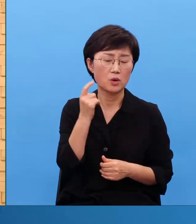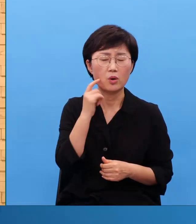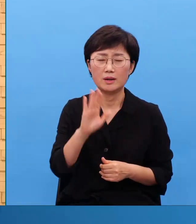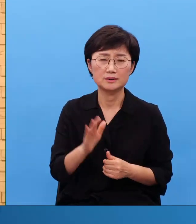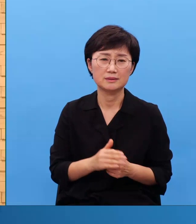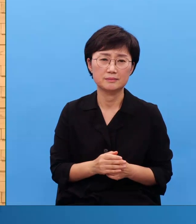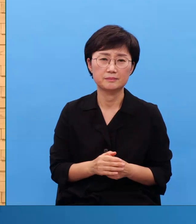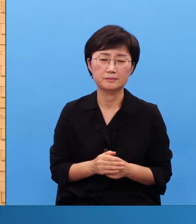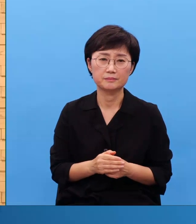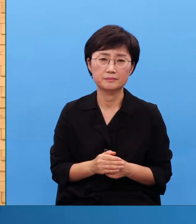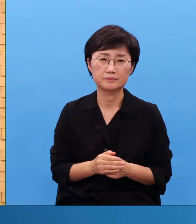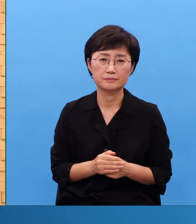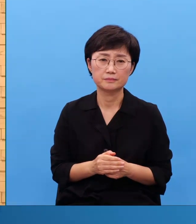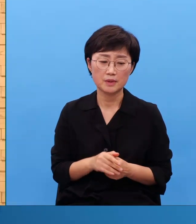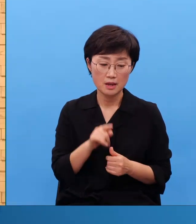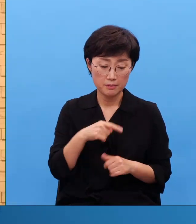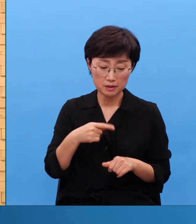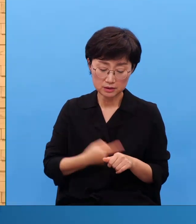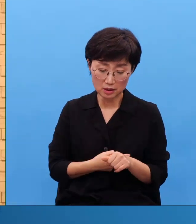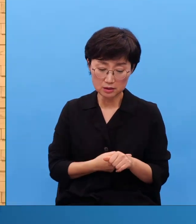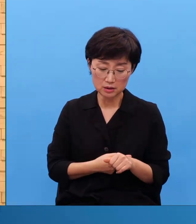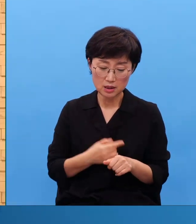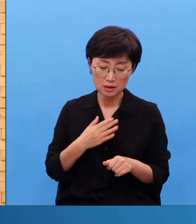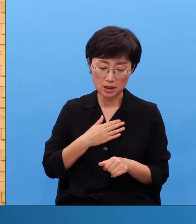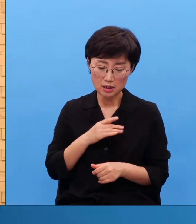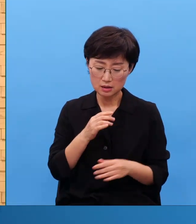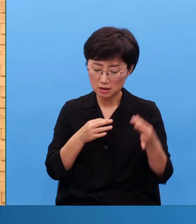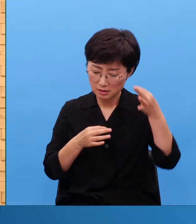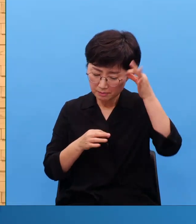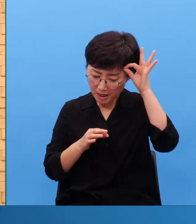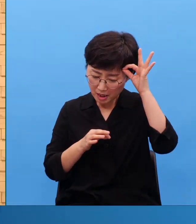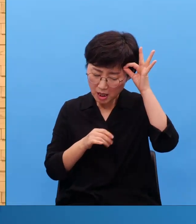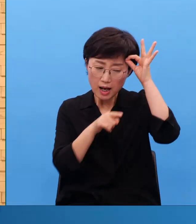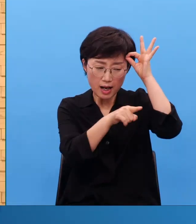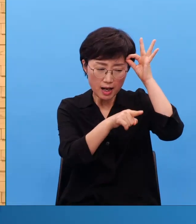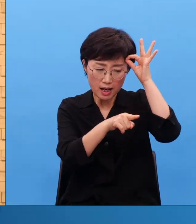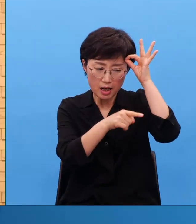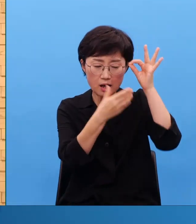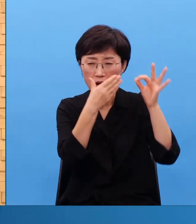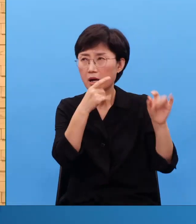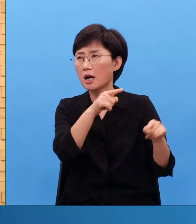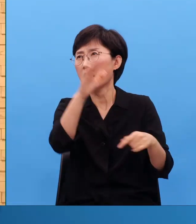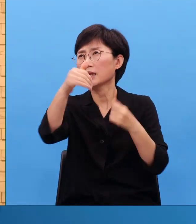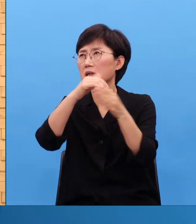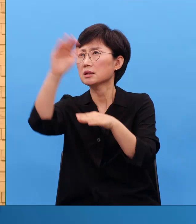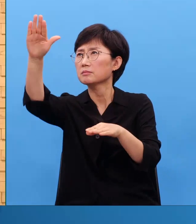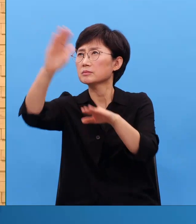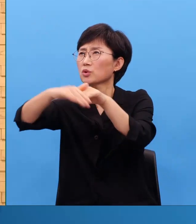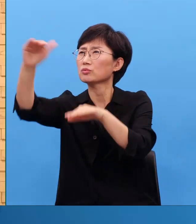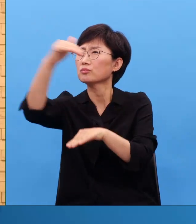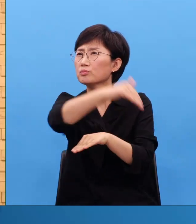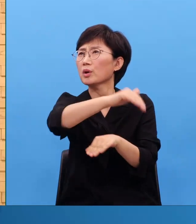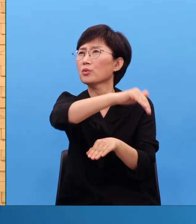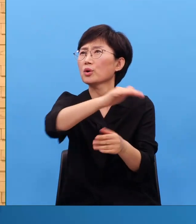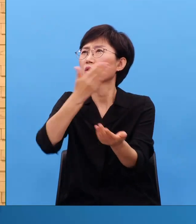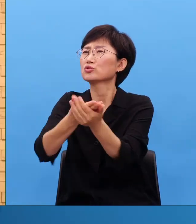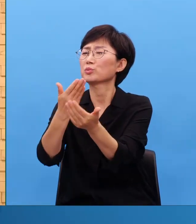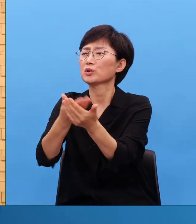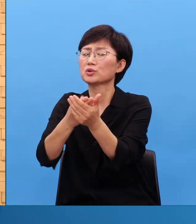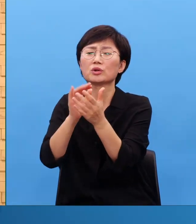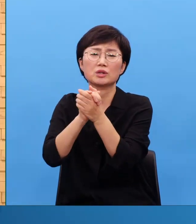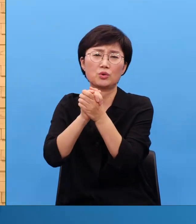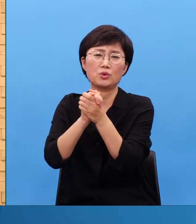이게 do. 항상 메시지로 또 여러분에게 내 생각하는 사람에게 전달돼요. And then it's transmitted throughout my messages, through my sermons, through all the people that I pray